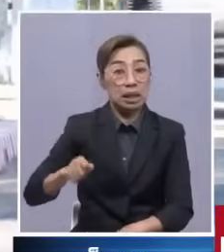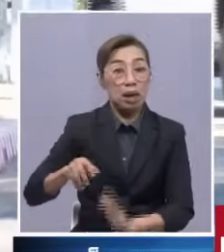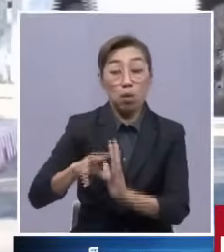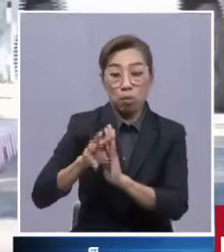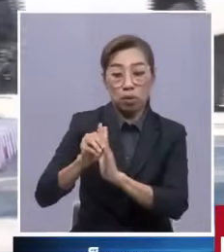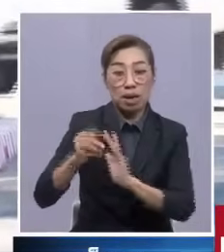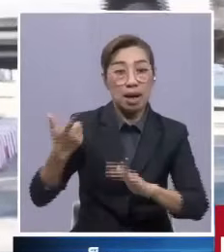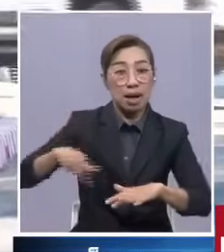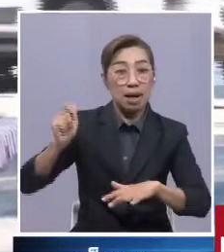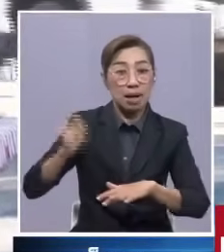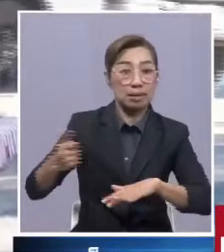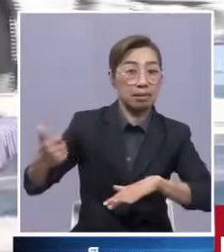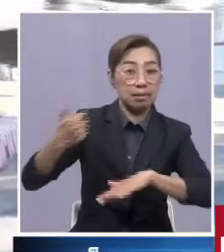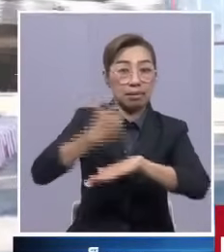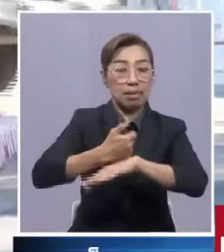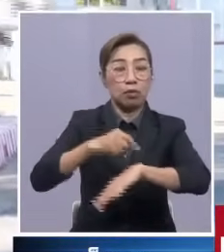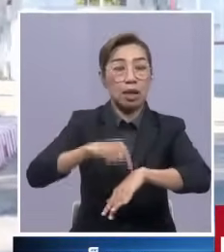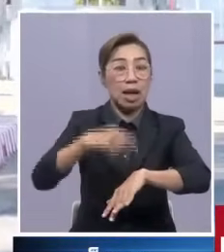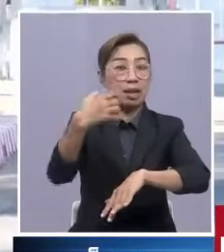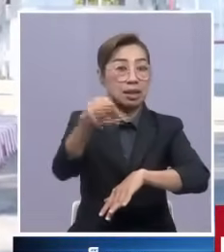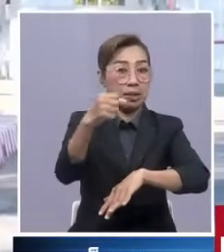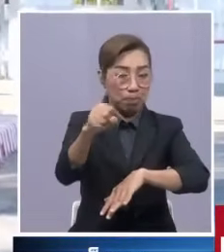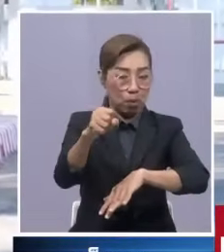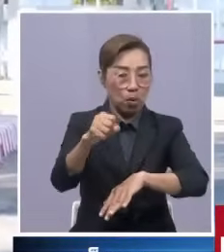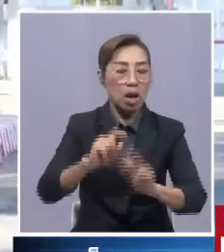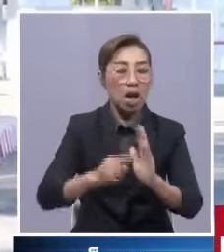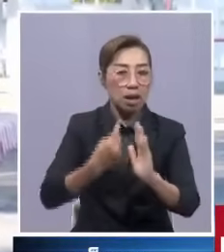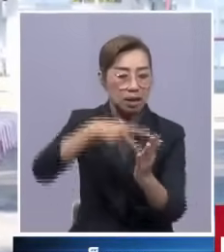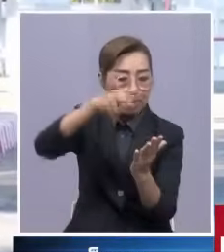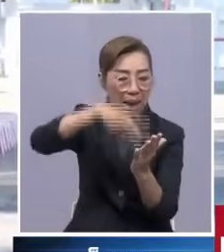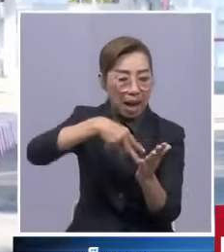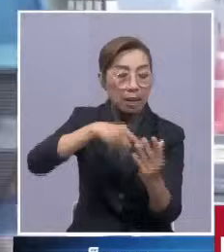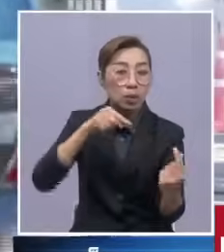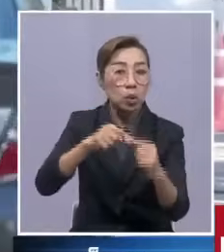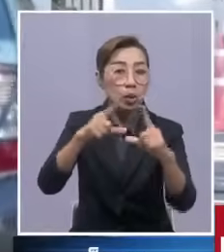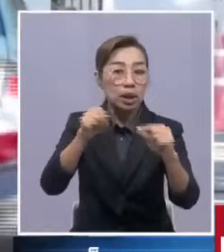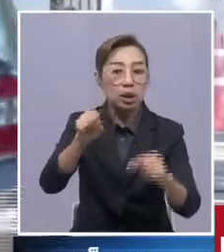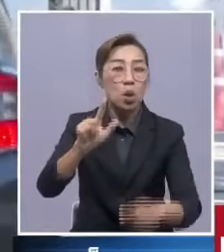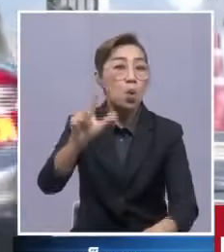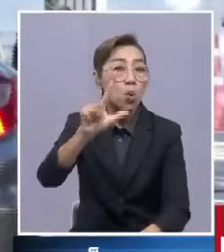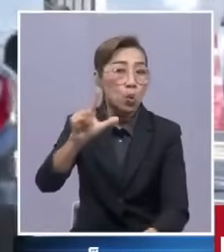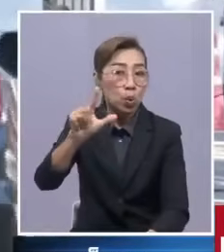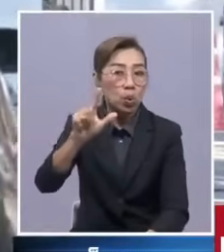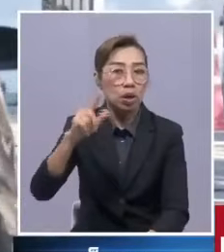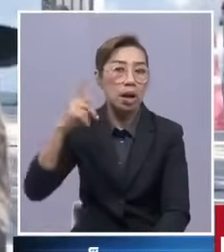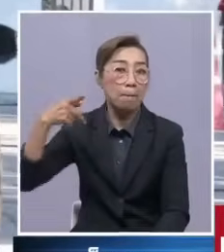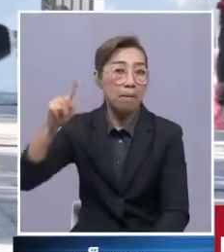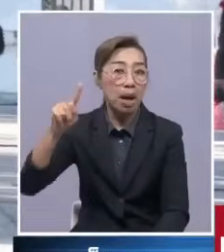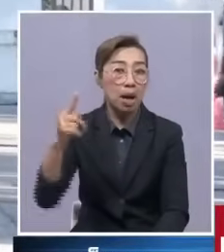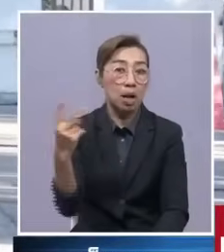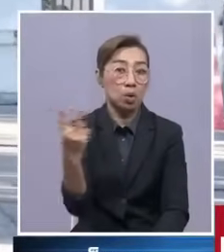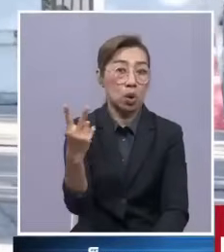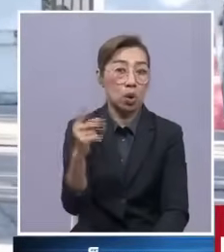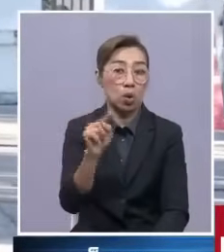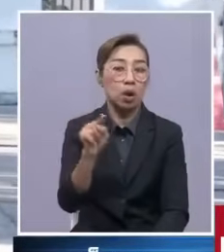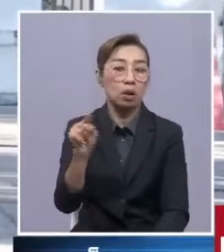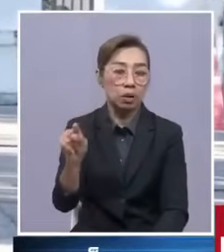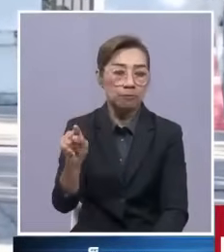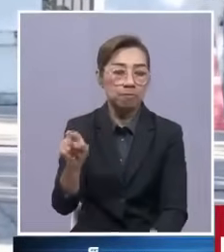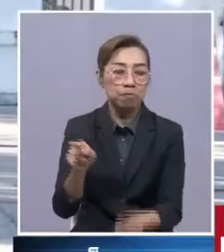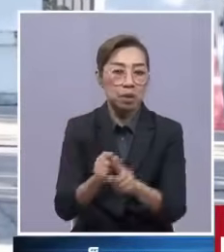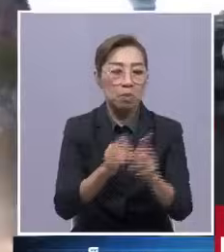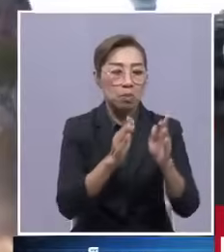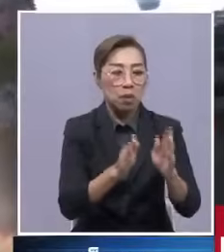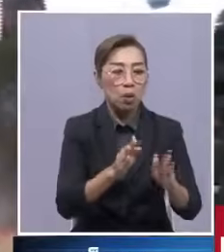คำพิพากษาเมื่อเวลา 10:00 น.ที่ผ่านมาครับในคดีที่นายชัยพลวิภาหรือลุงพลและนางสมพรหลับโพหรือป้าแตนตก